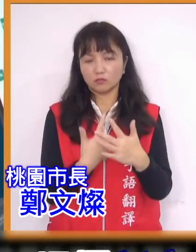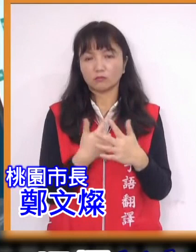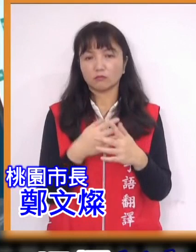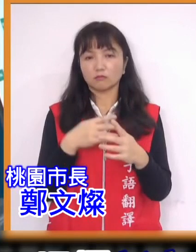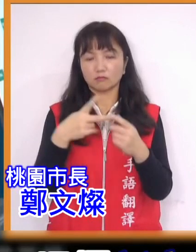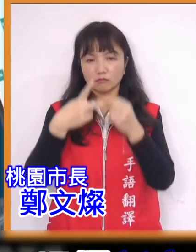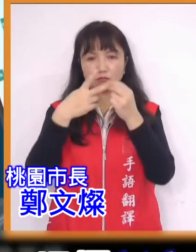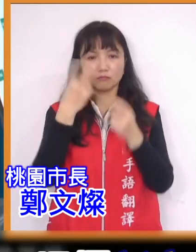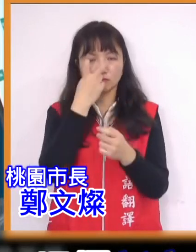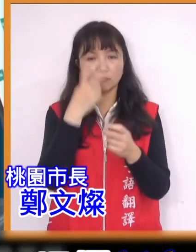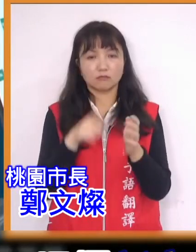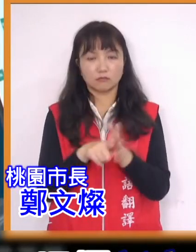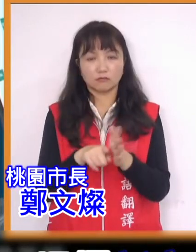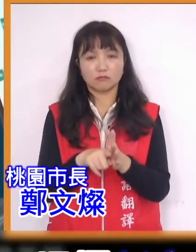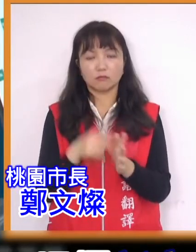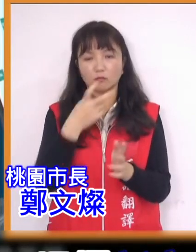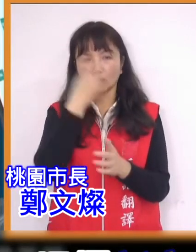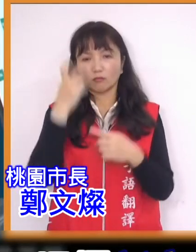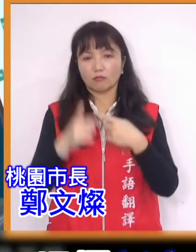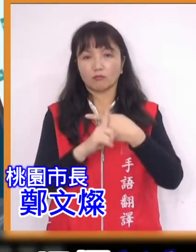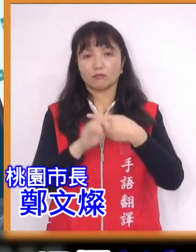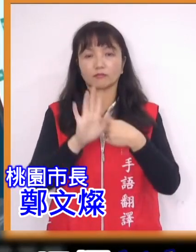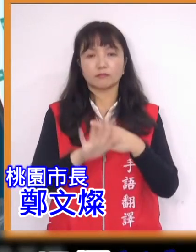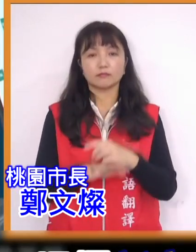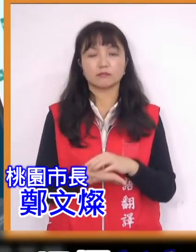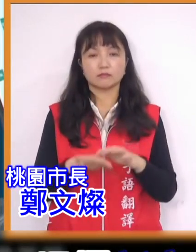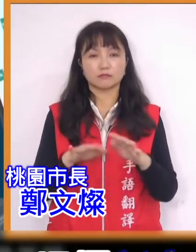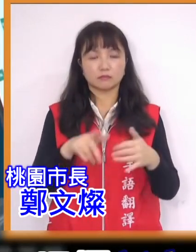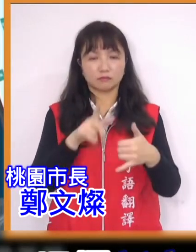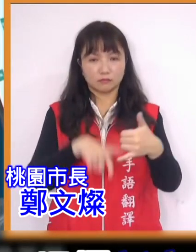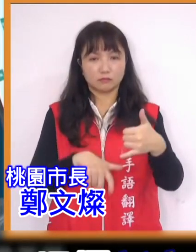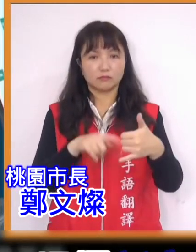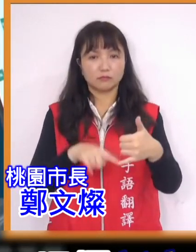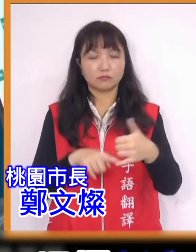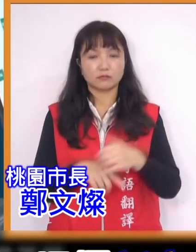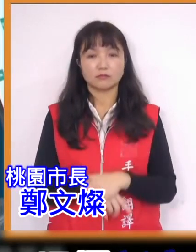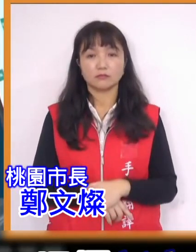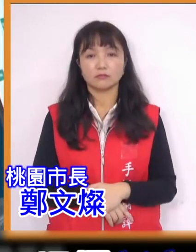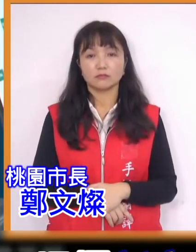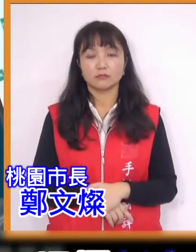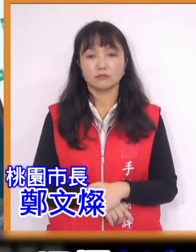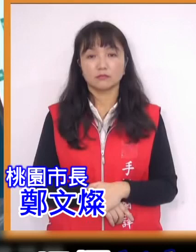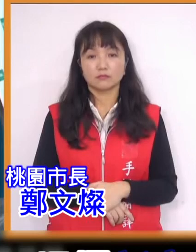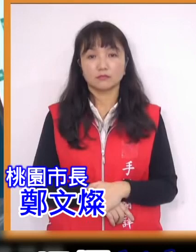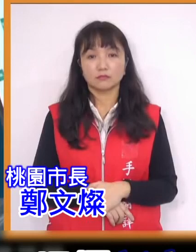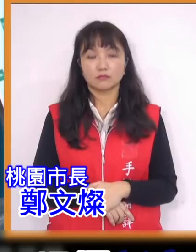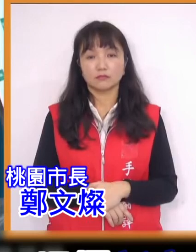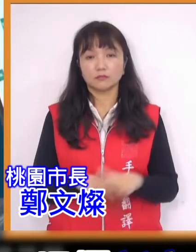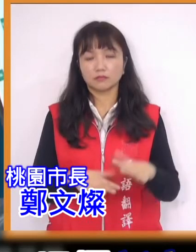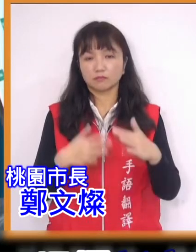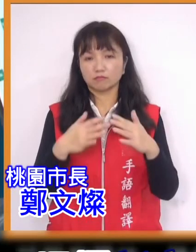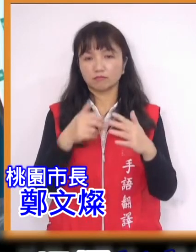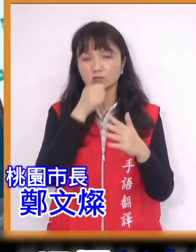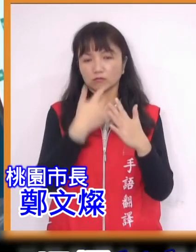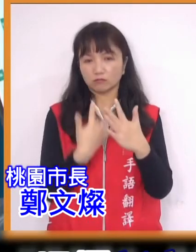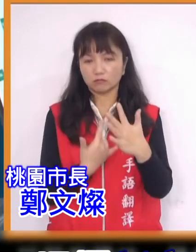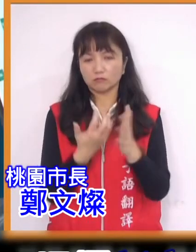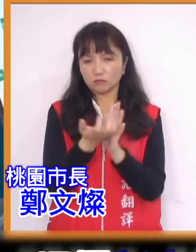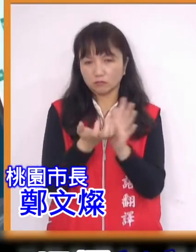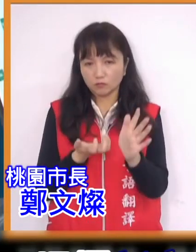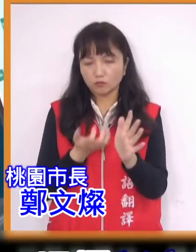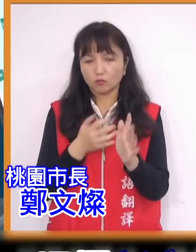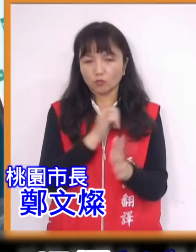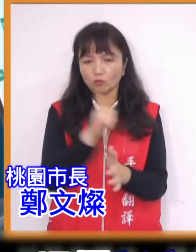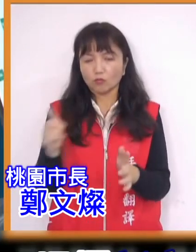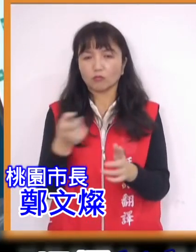二采，那么阳性，那虽然他在这个居隔前，哦，他足迹